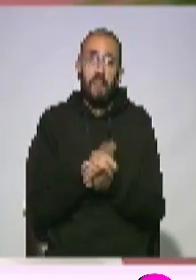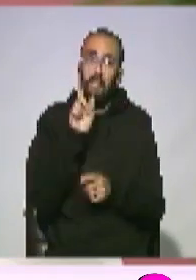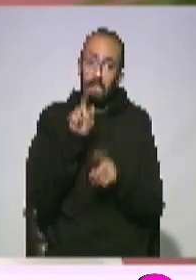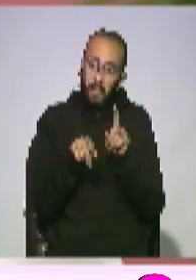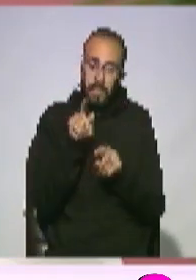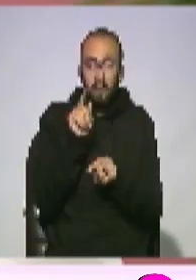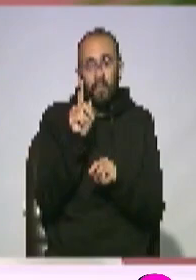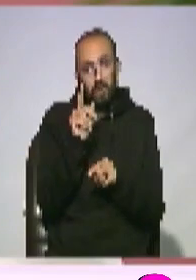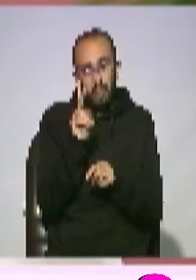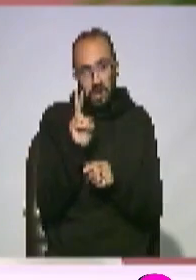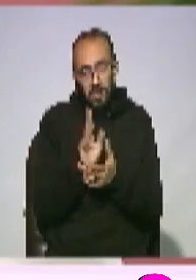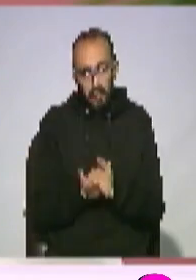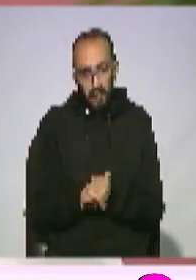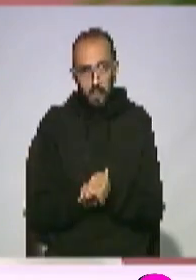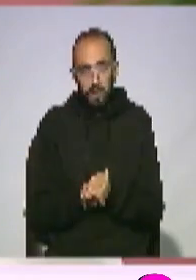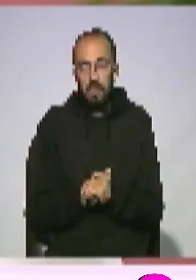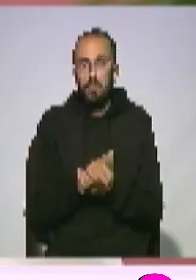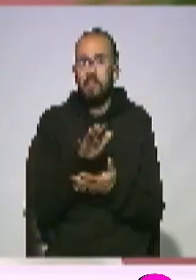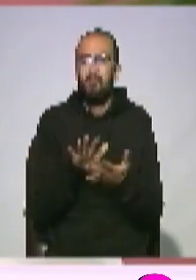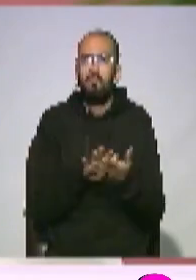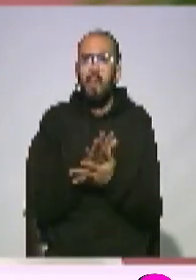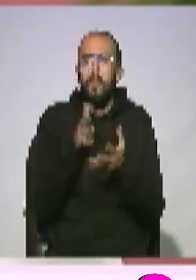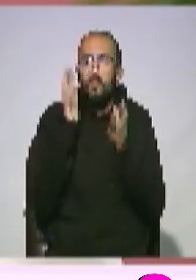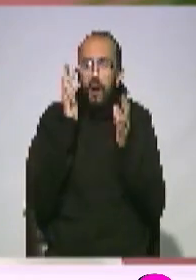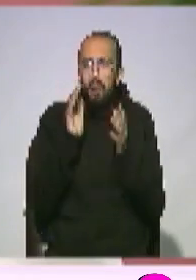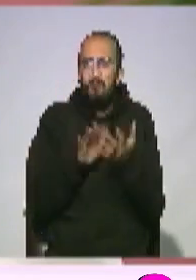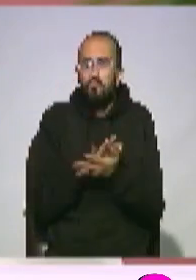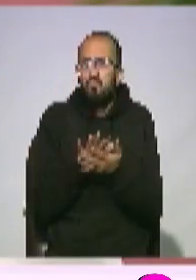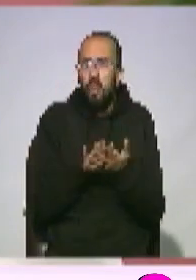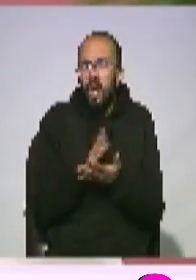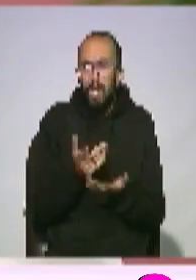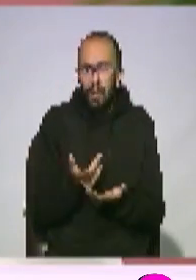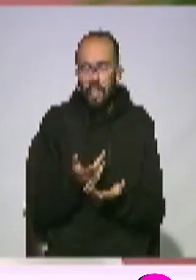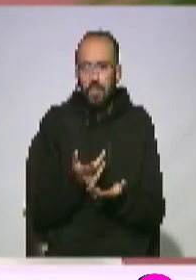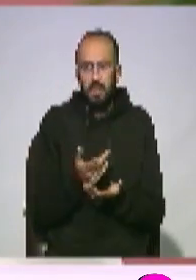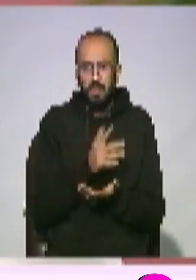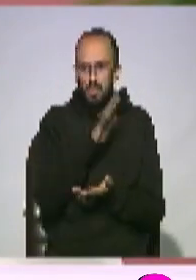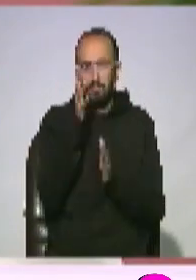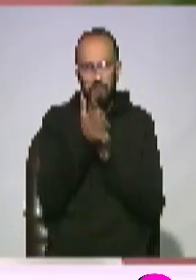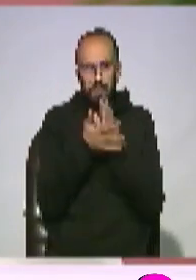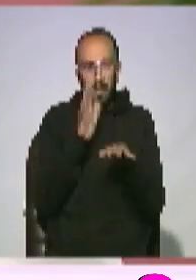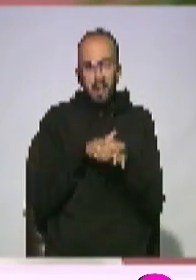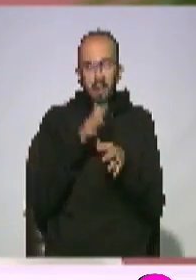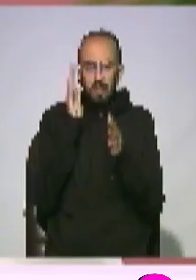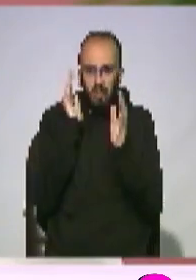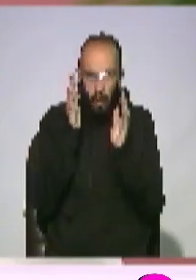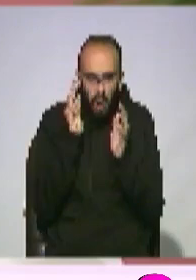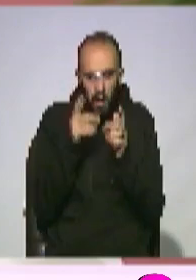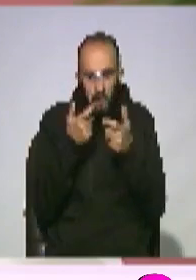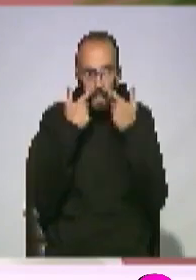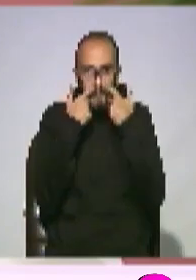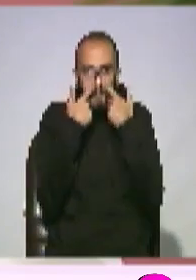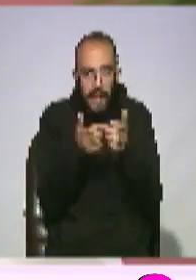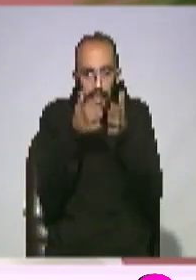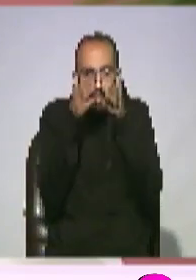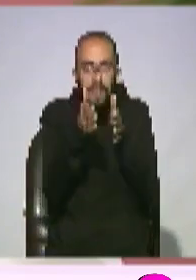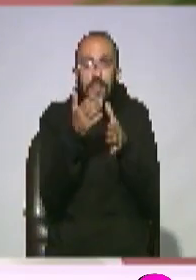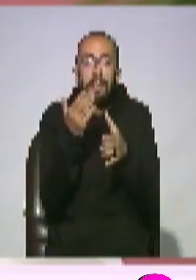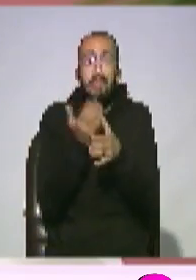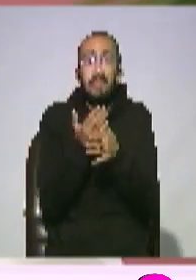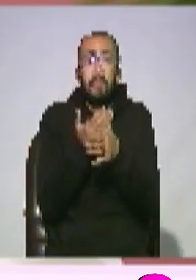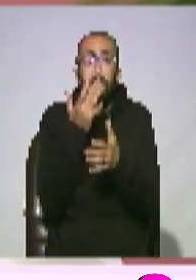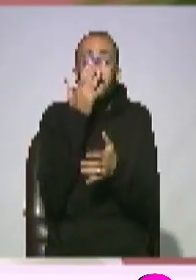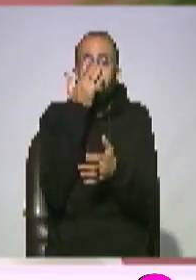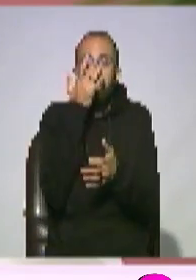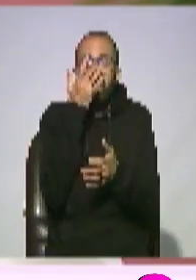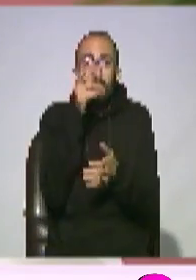بتمتد ل 21. طب إيه مشكلة المراهقة معانا؟ ليه مشكلة المراهقة دايما الكل بيعمل عليها فوكس وتركيز وقلق؟ لأن هي بتوازي